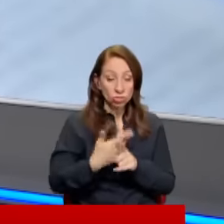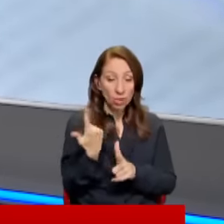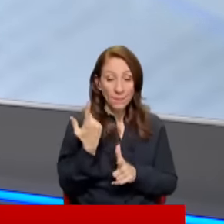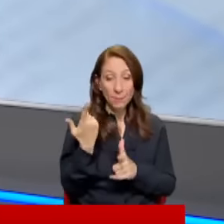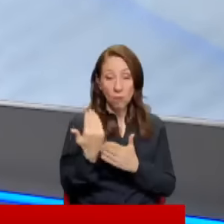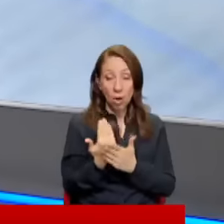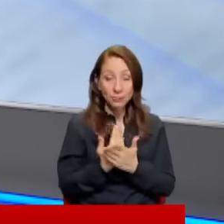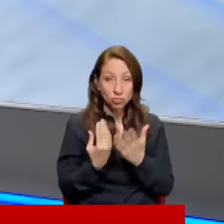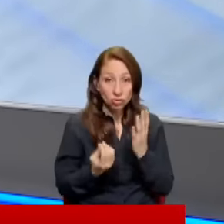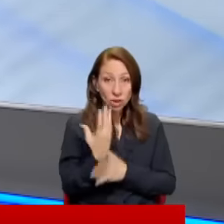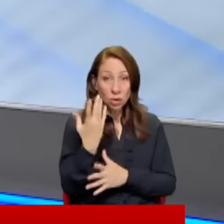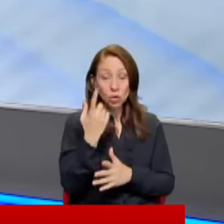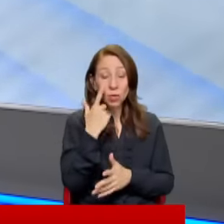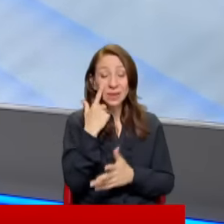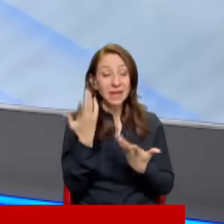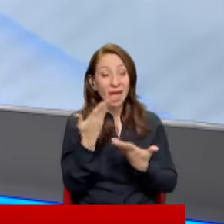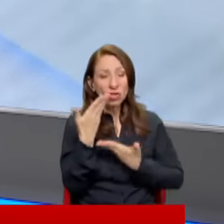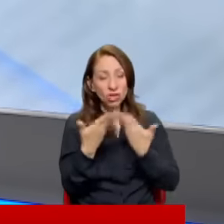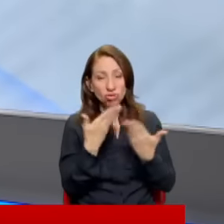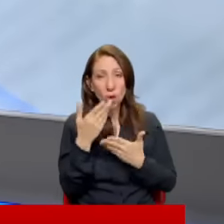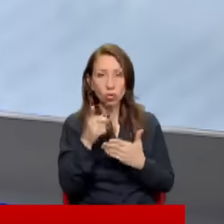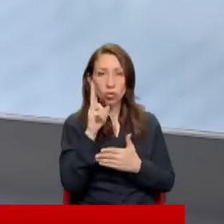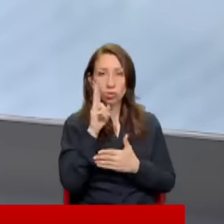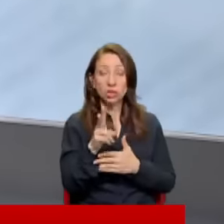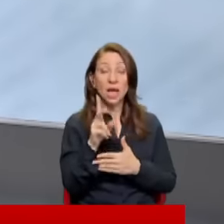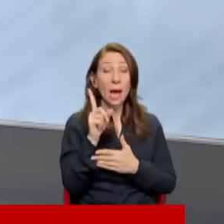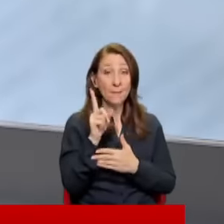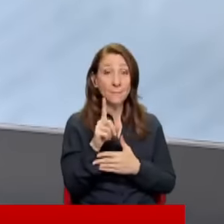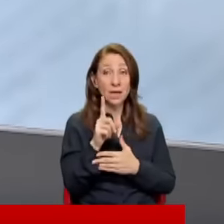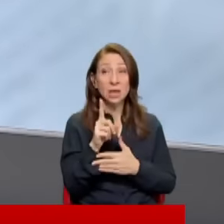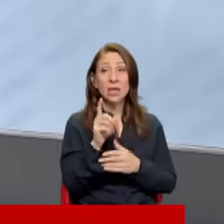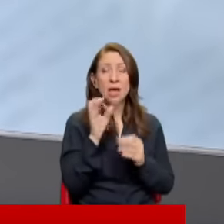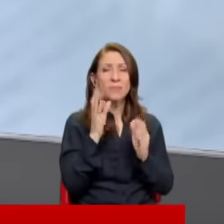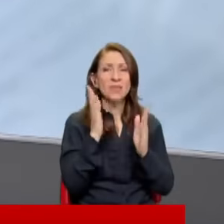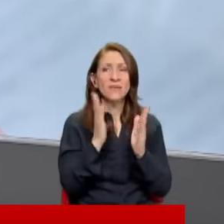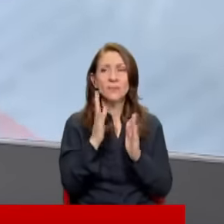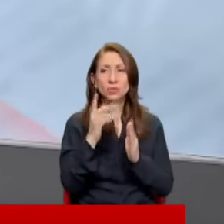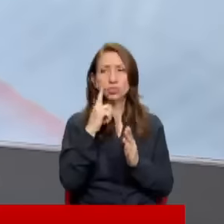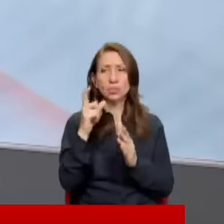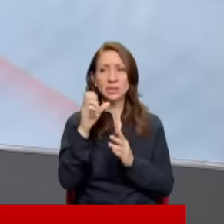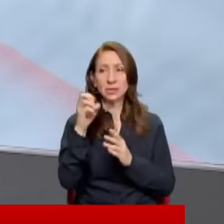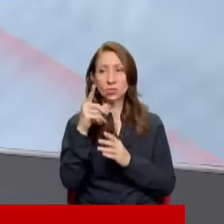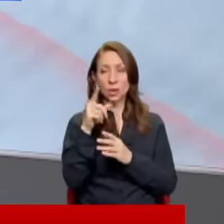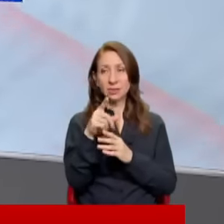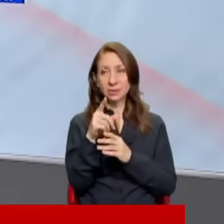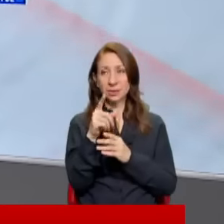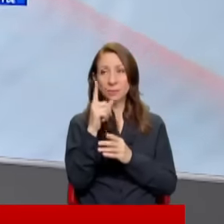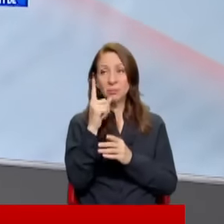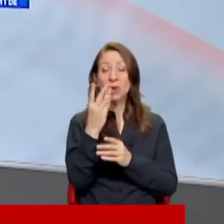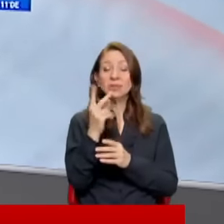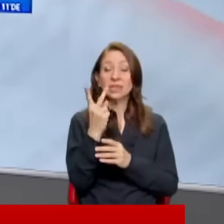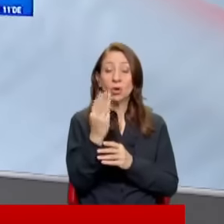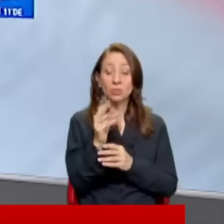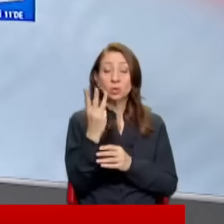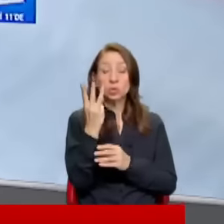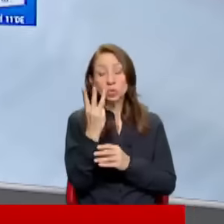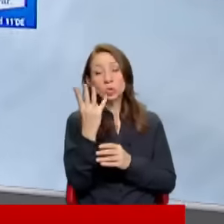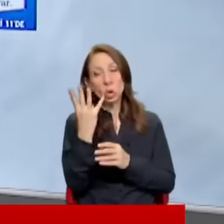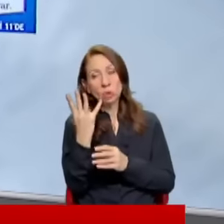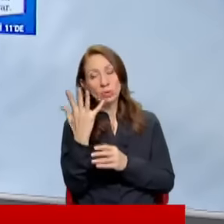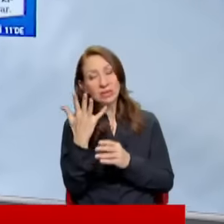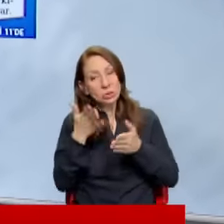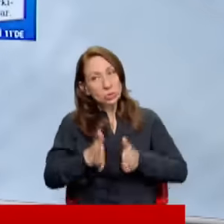bir program çıkacak hükümet Neyi anlatacak onu göreceğiz Fakat sürekli Cumhurbaşkanı Erdoğan eee bir olmaz olmaz 3